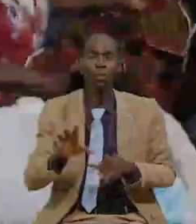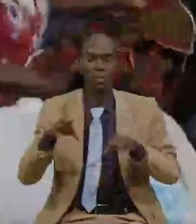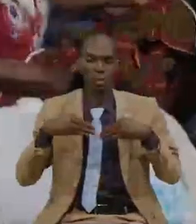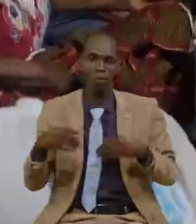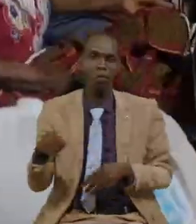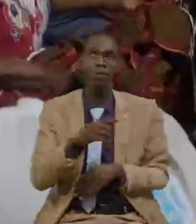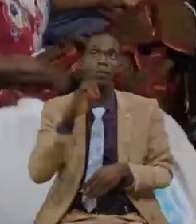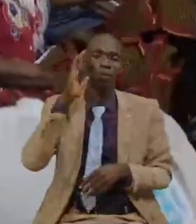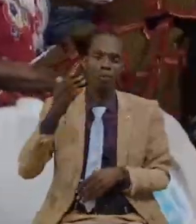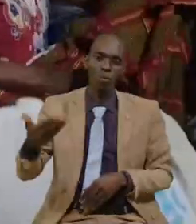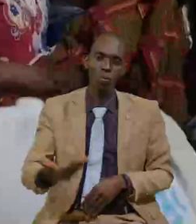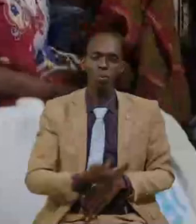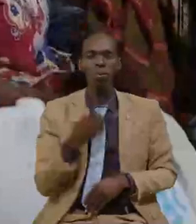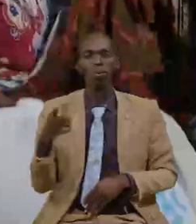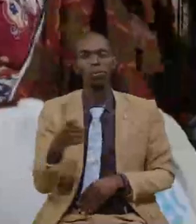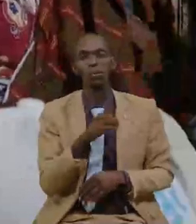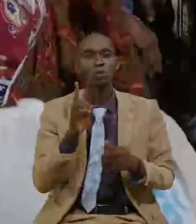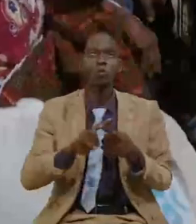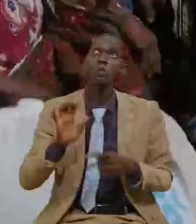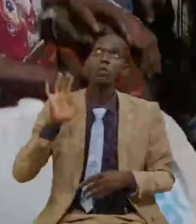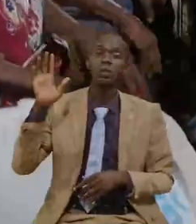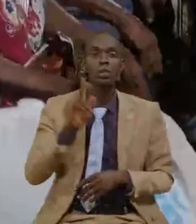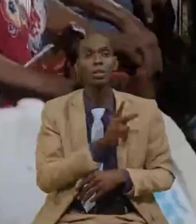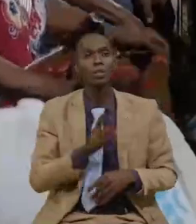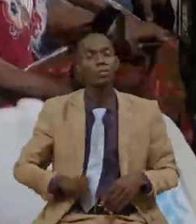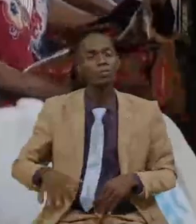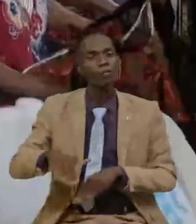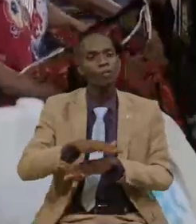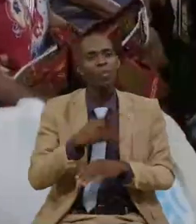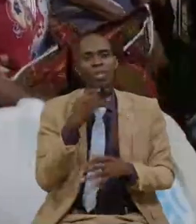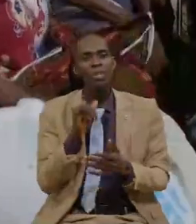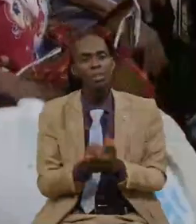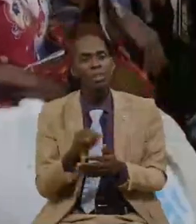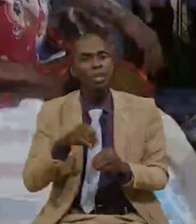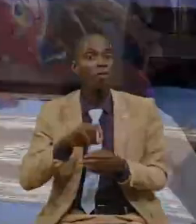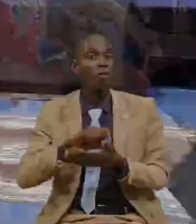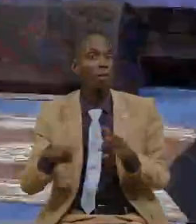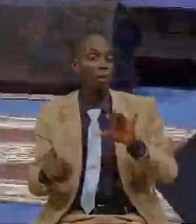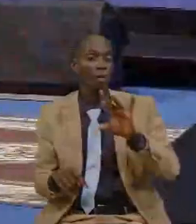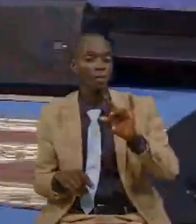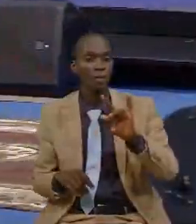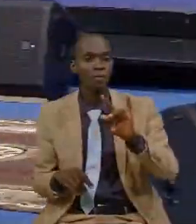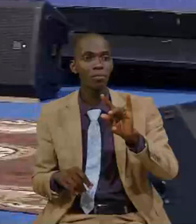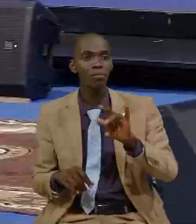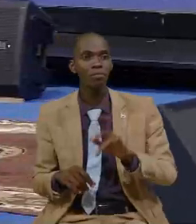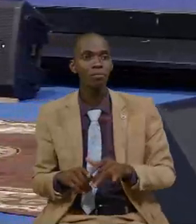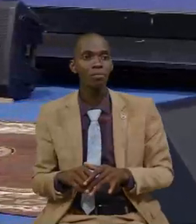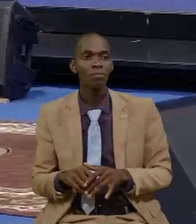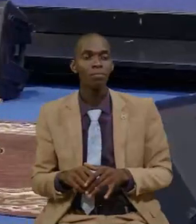vous recevra. Il recevra tout le monde. Il vous accueillera dans son royaume. Et le verset 18